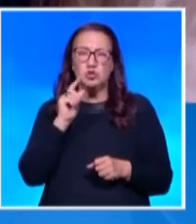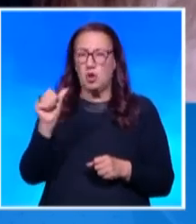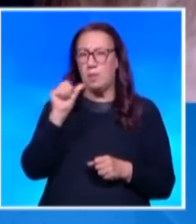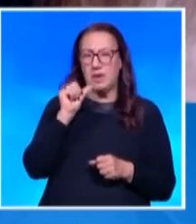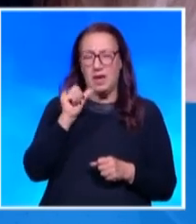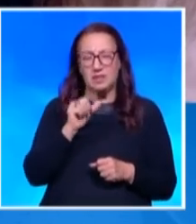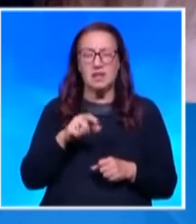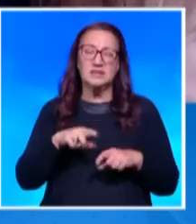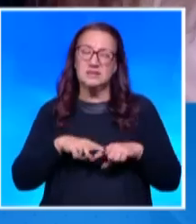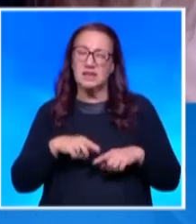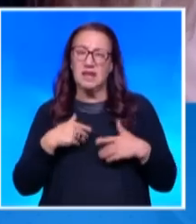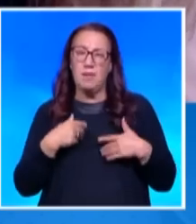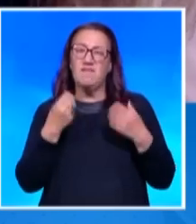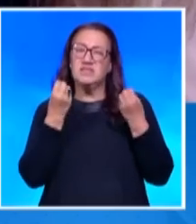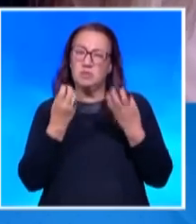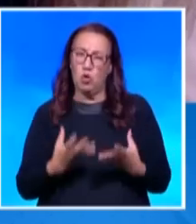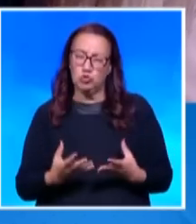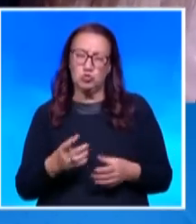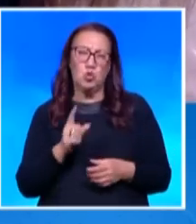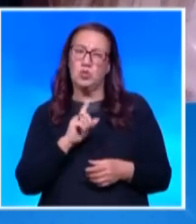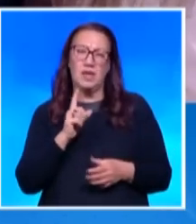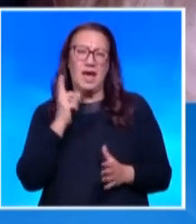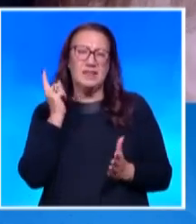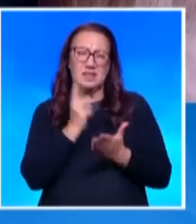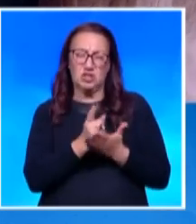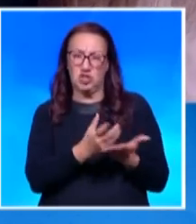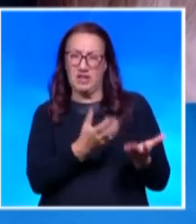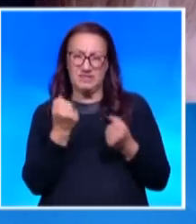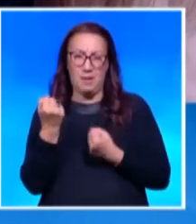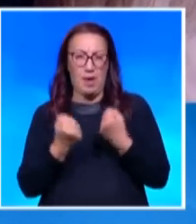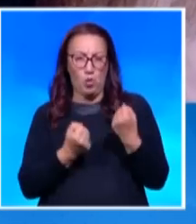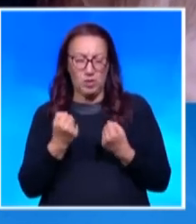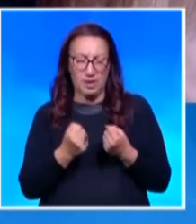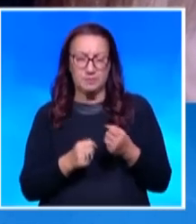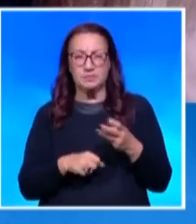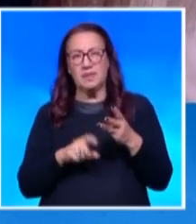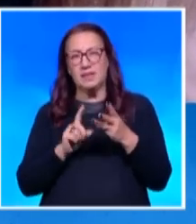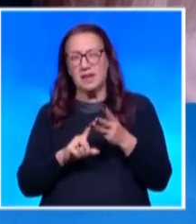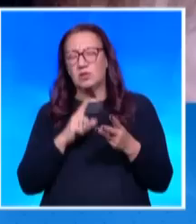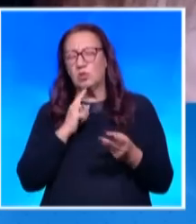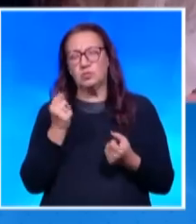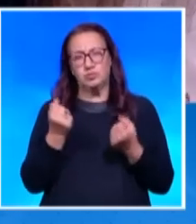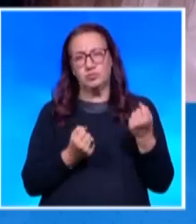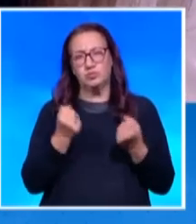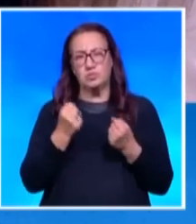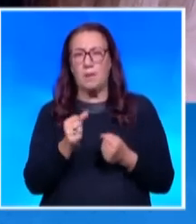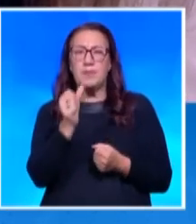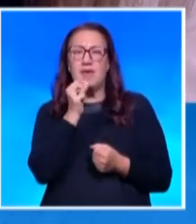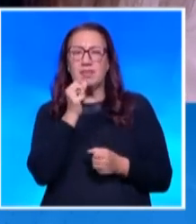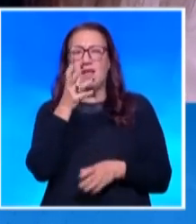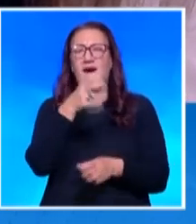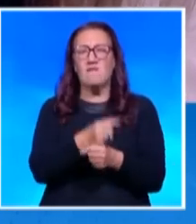възможност но да не е длъжен да го отнеме и на трето място когато се шофира само в пиано състояние без да е предизвикано